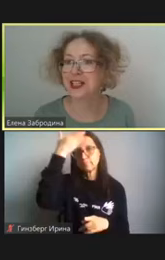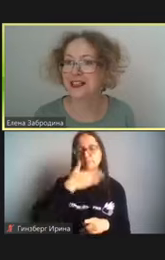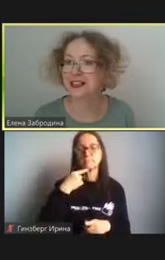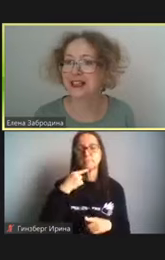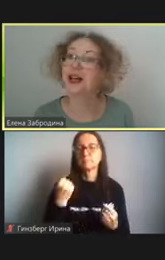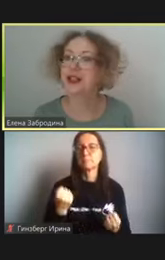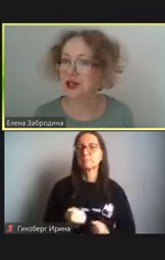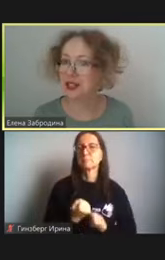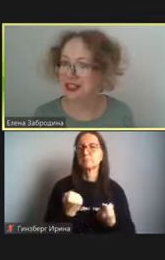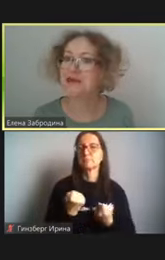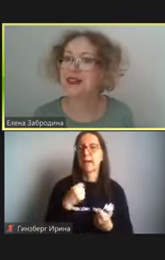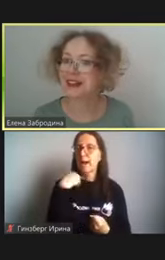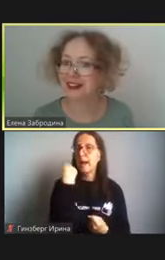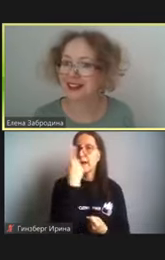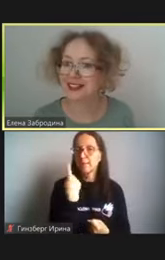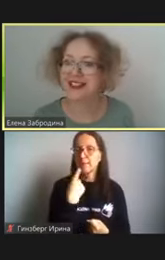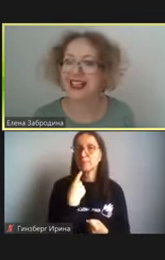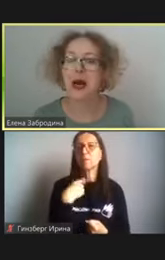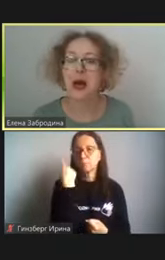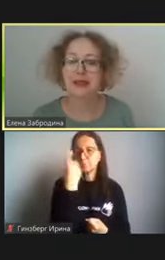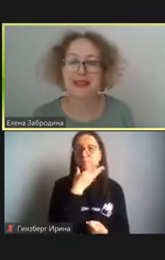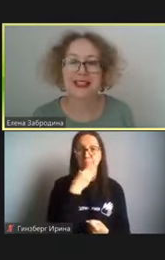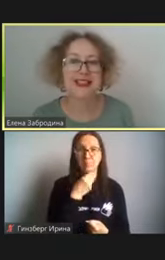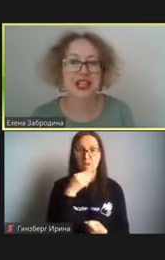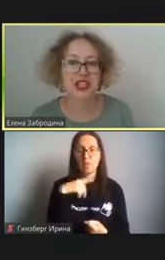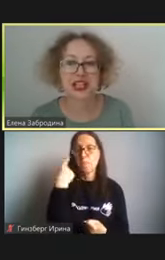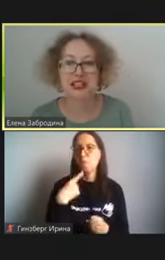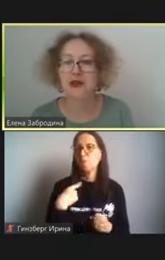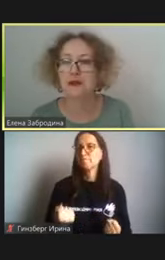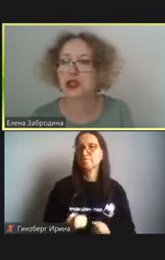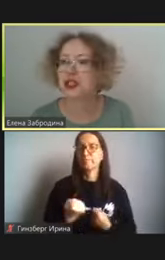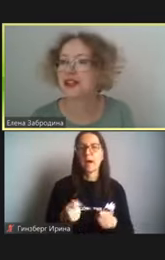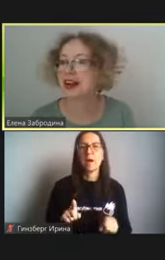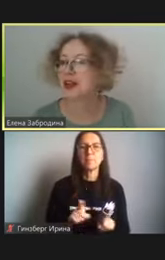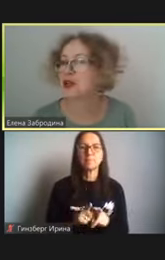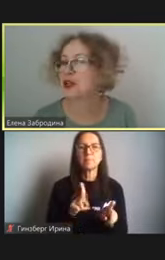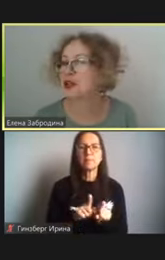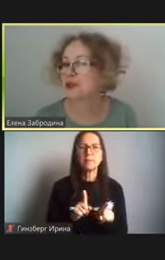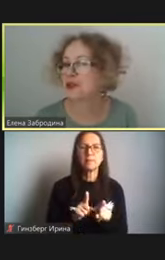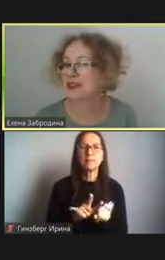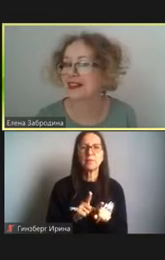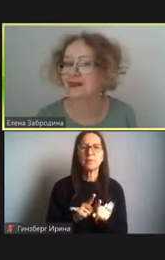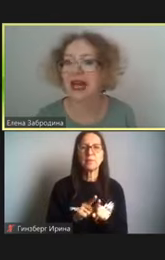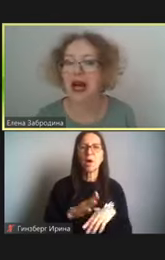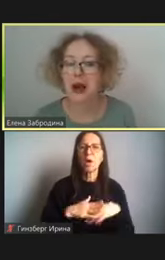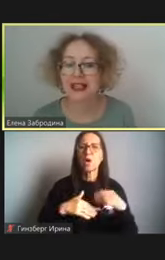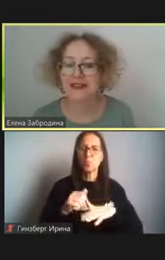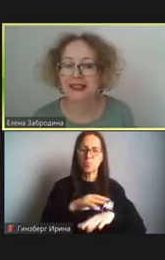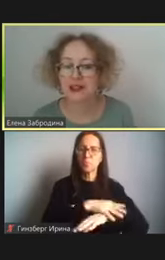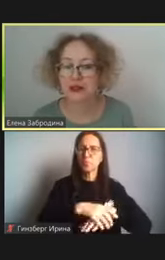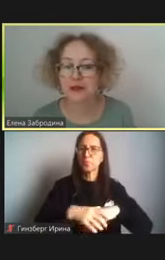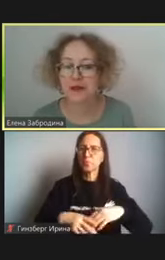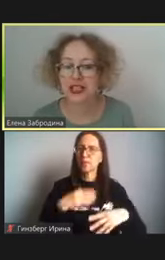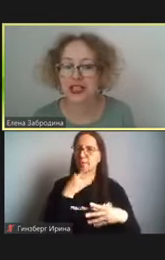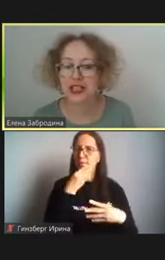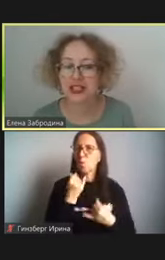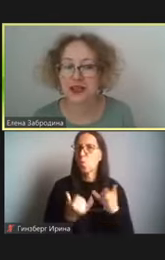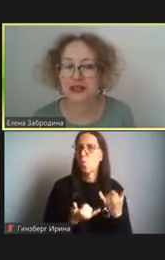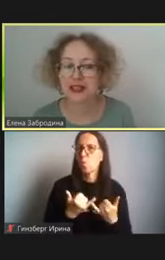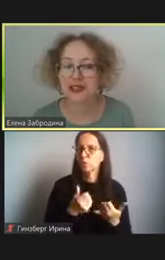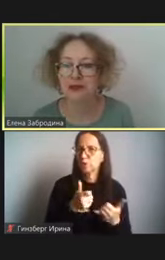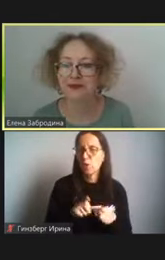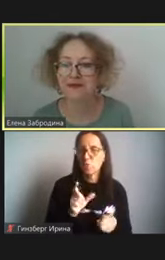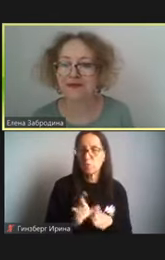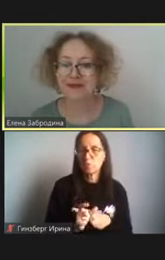непроницаемые лица, но лица прекрасные. Посмотрите, как тщательно он пишет эти холеные руки. Давайте чуть поближе, я